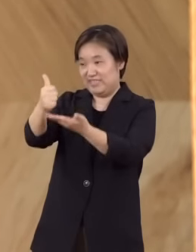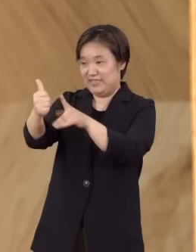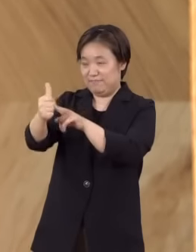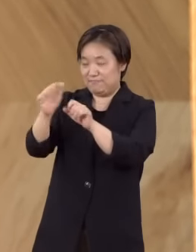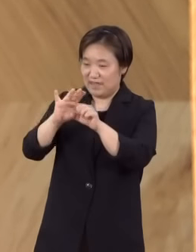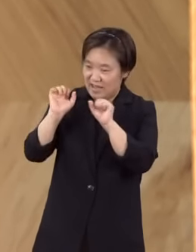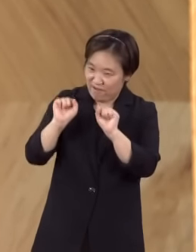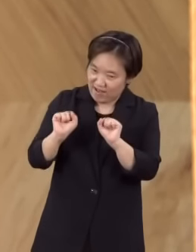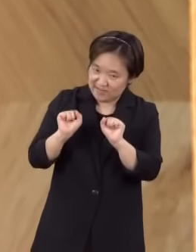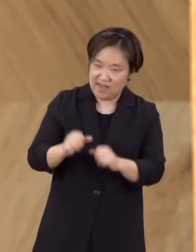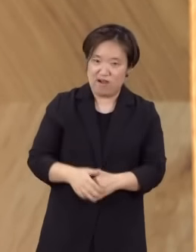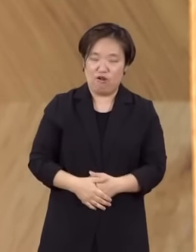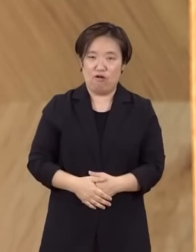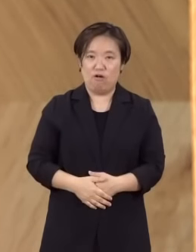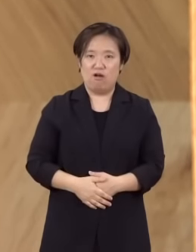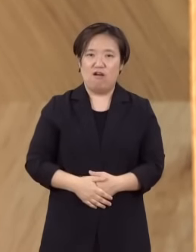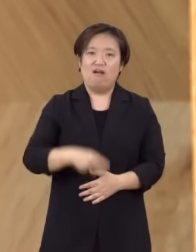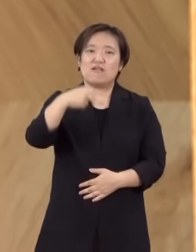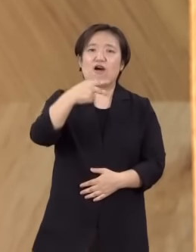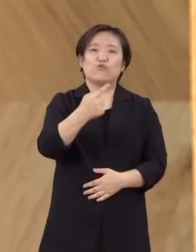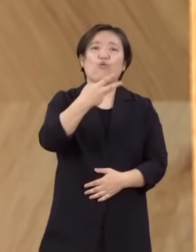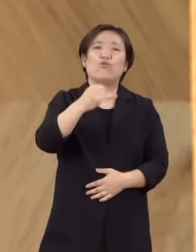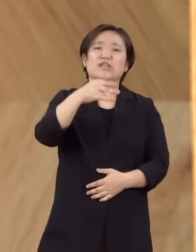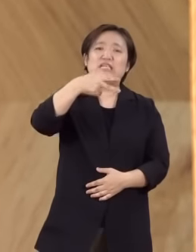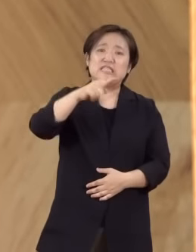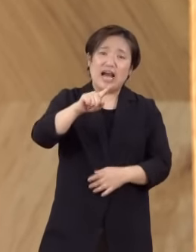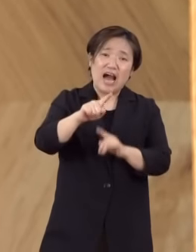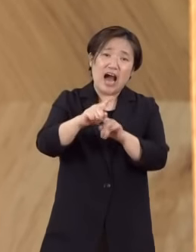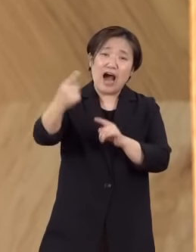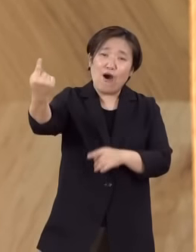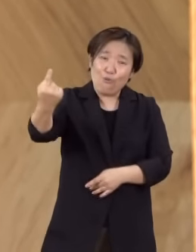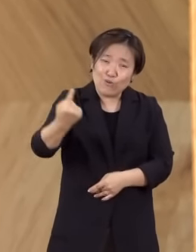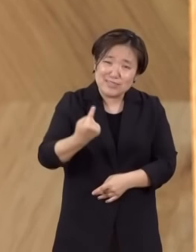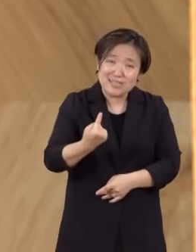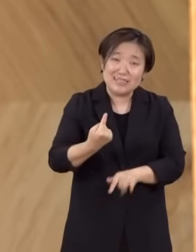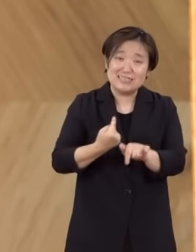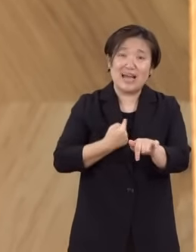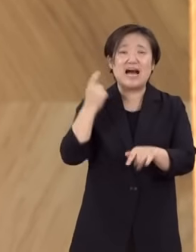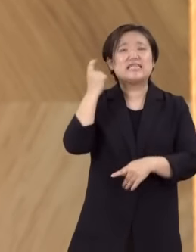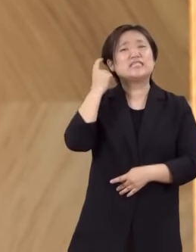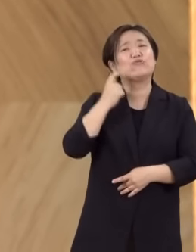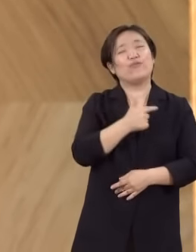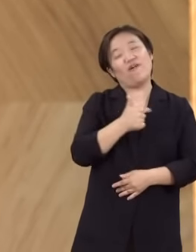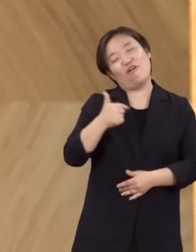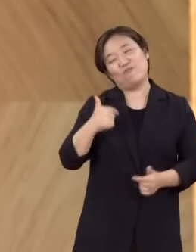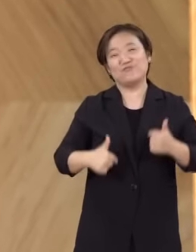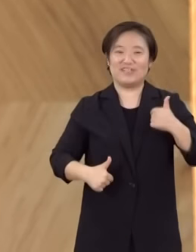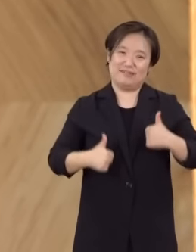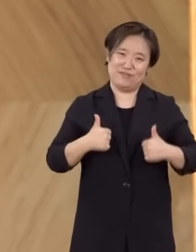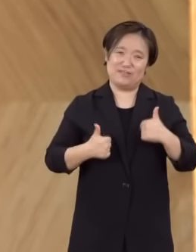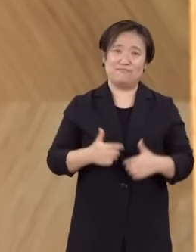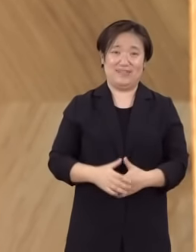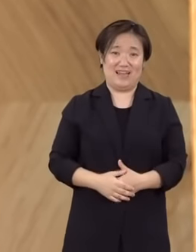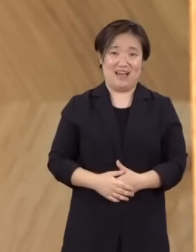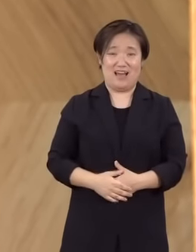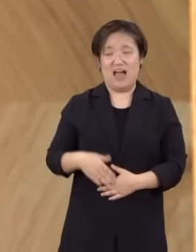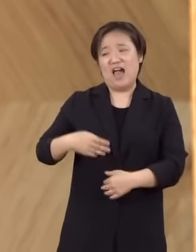도사에 오신다는 말을 듣고 얼마나 기뻤는지 모릅니다 스승님